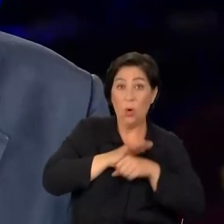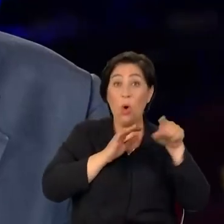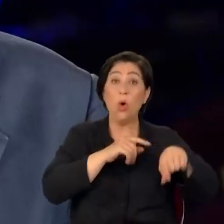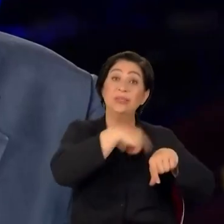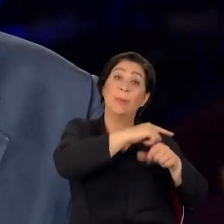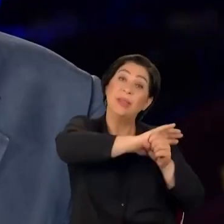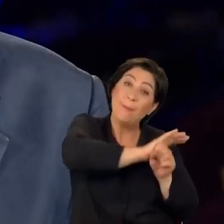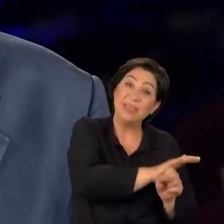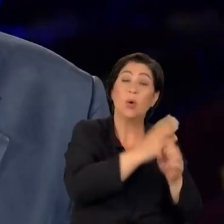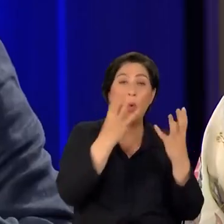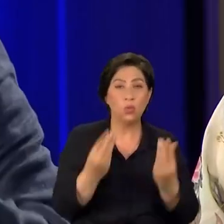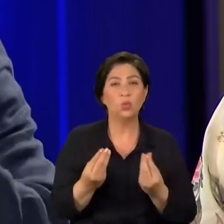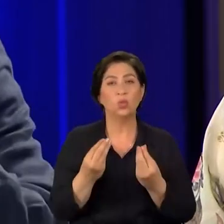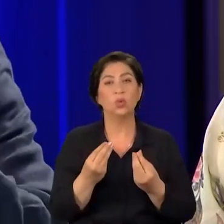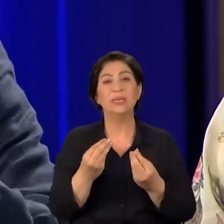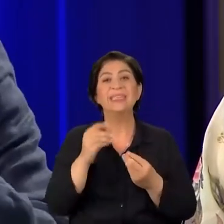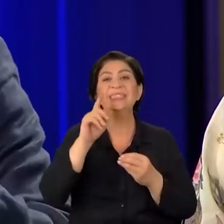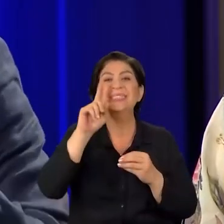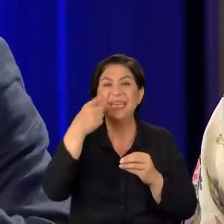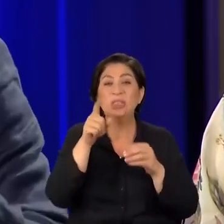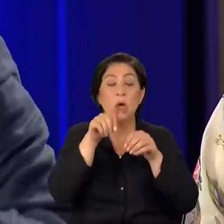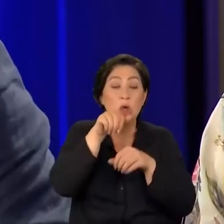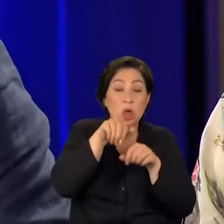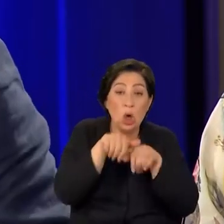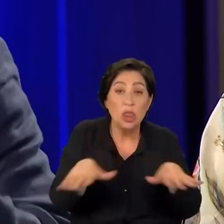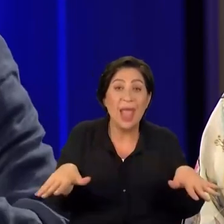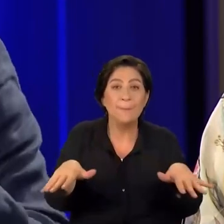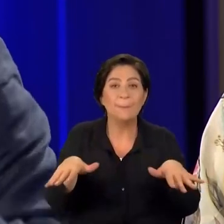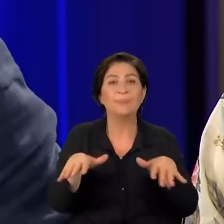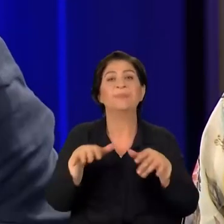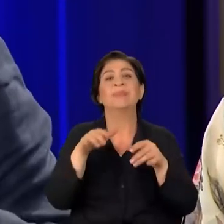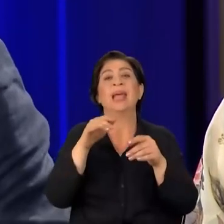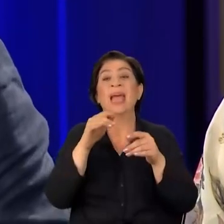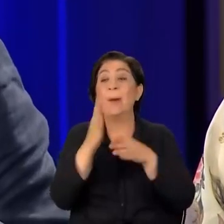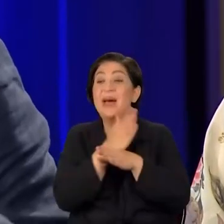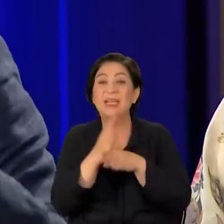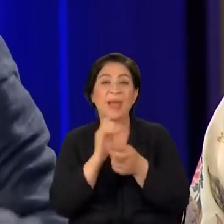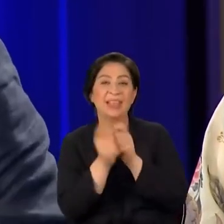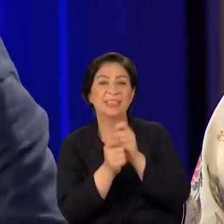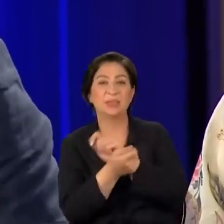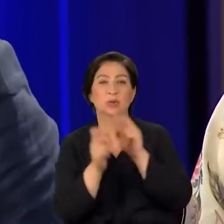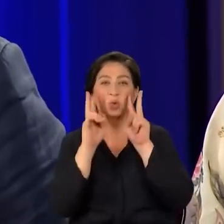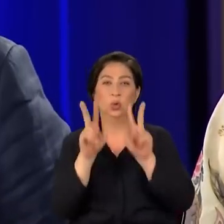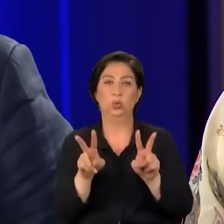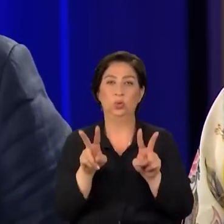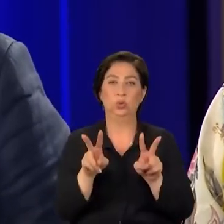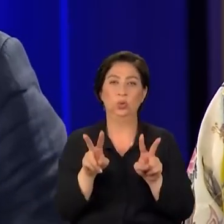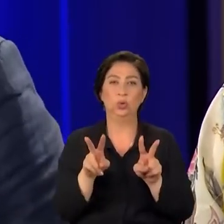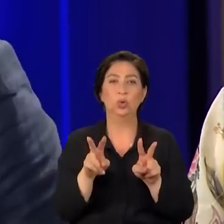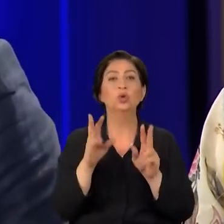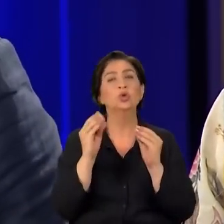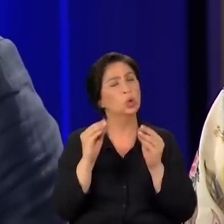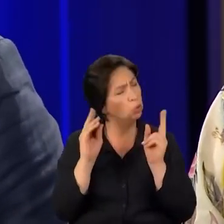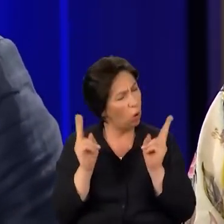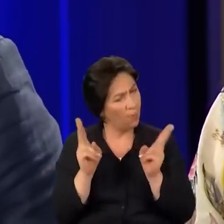gün de uygulandığını, sadece yöntemlerin ve tarzların değiştiğini, araçların değiştiğini görüyoruz. Çok da